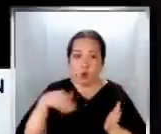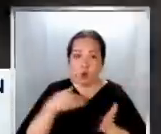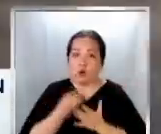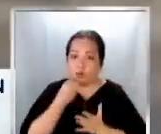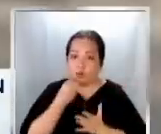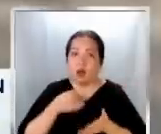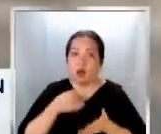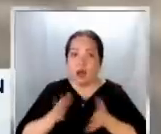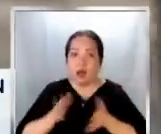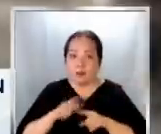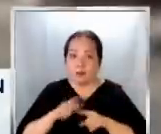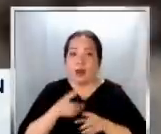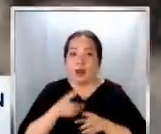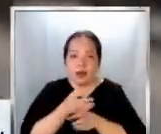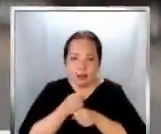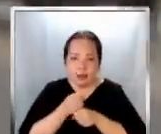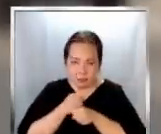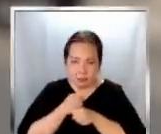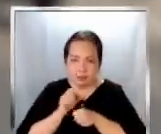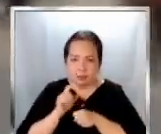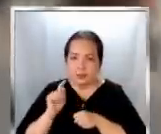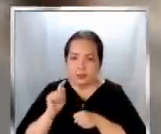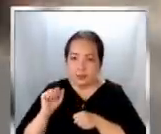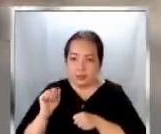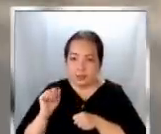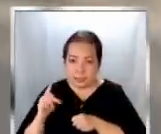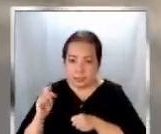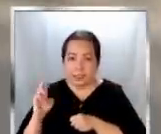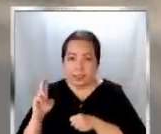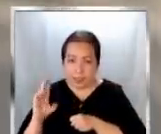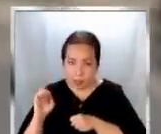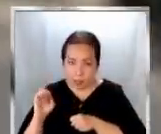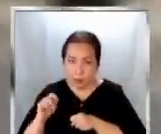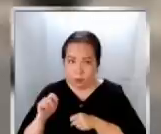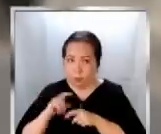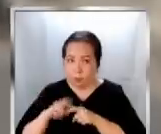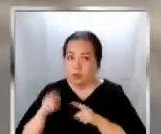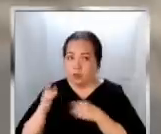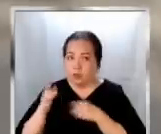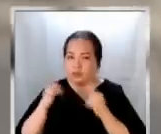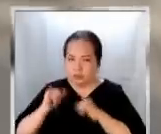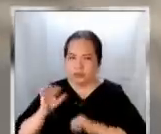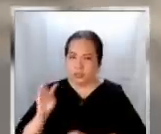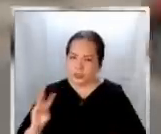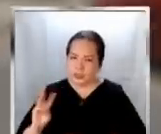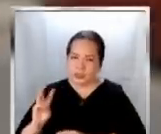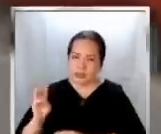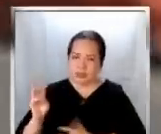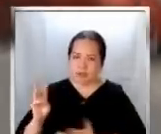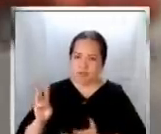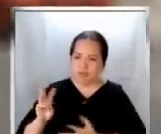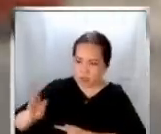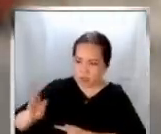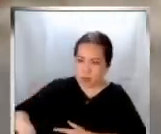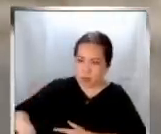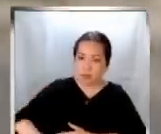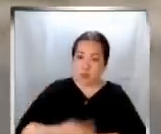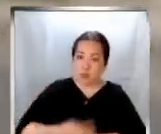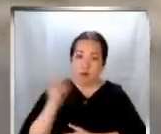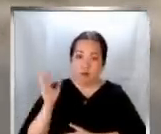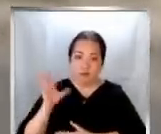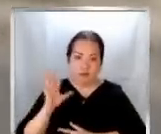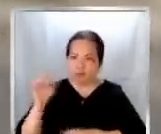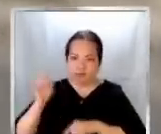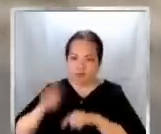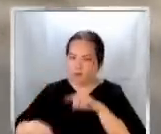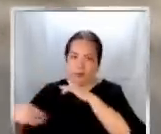lang. Pero ang operasyon nila, saklaw pa rin ang curfew na mula alas 6 ng gabi hanggang alas 5 ng umaga. Kaya ang tindahan ng lugaw na pinagbilhan ng